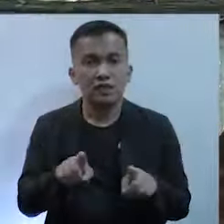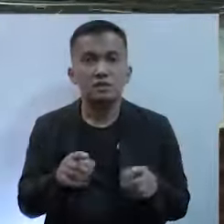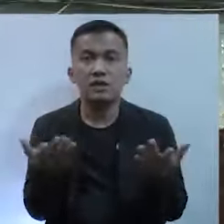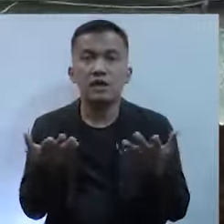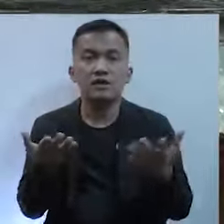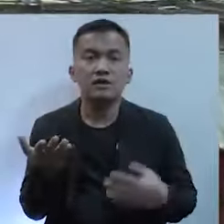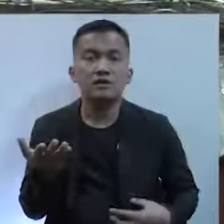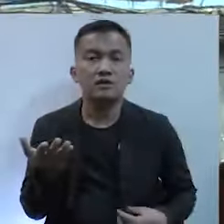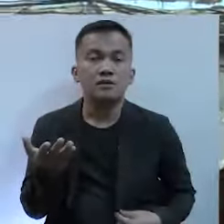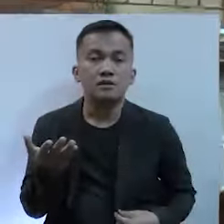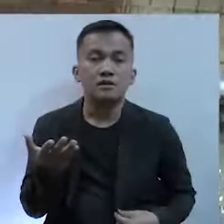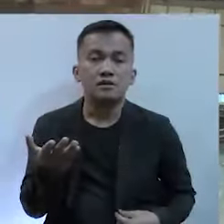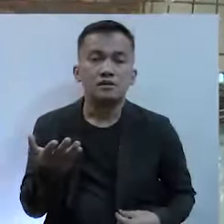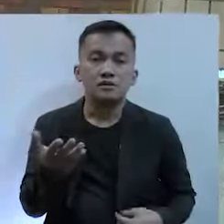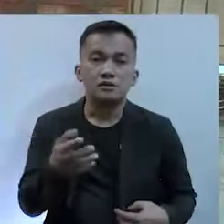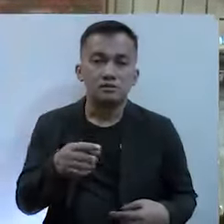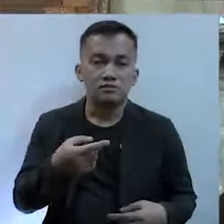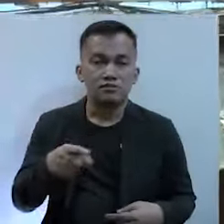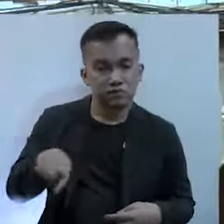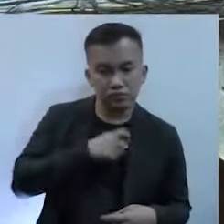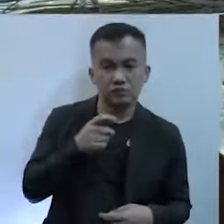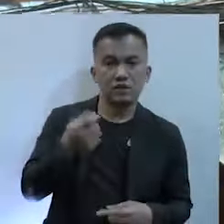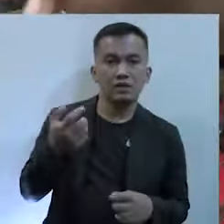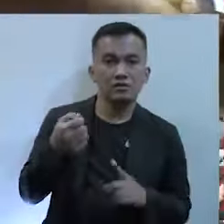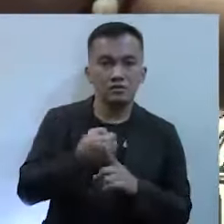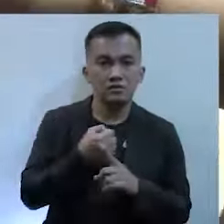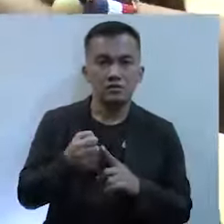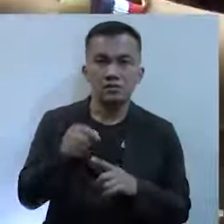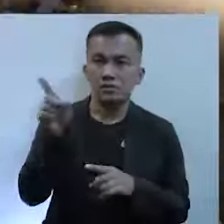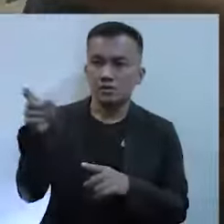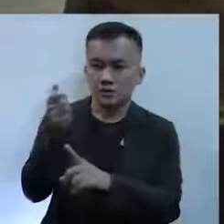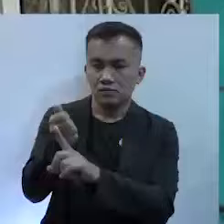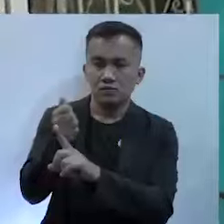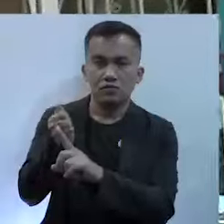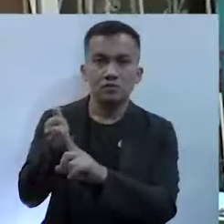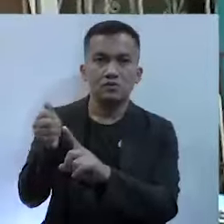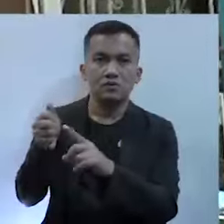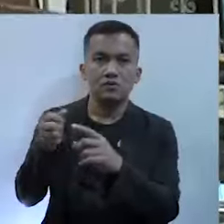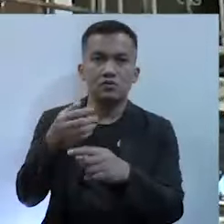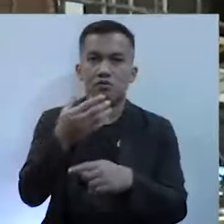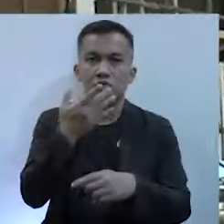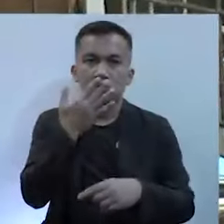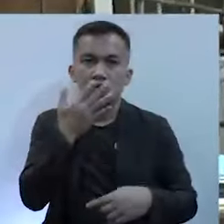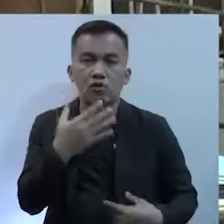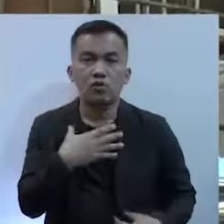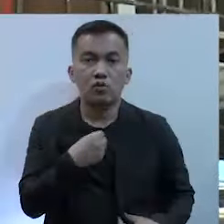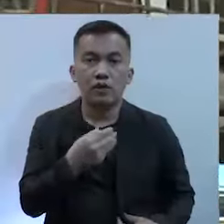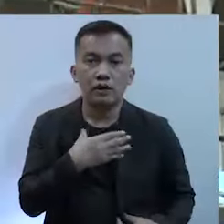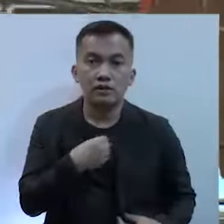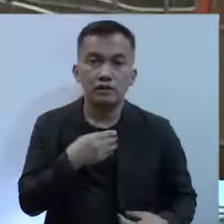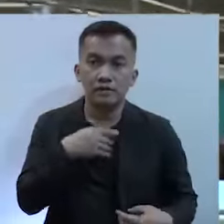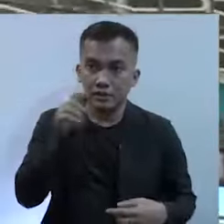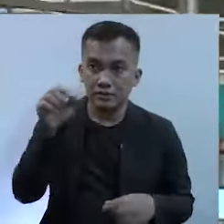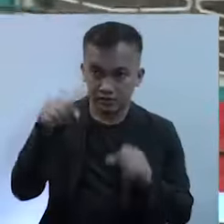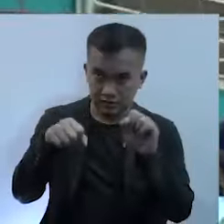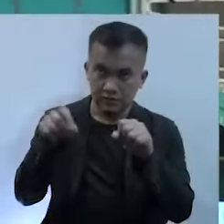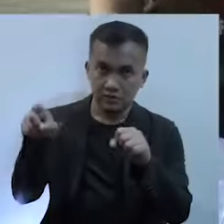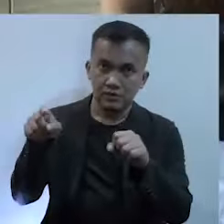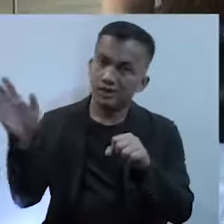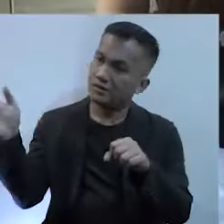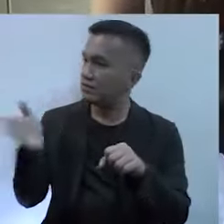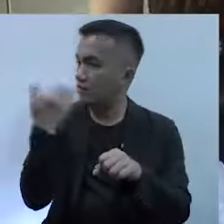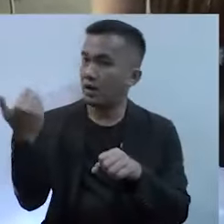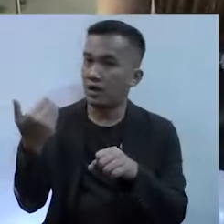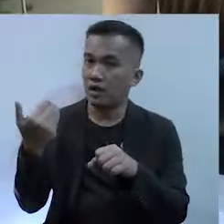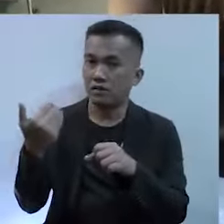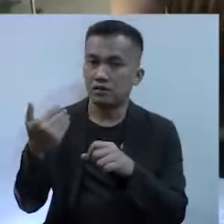Saan nangyari yung ano, incidente? Kumbaga, saan ka sinaktan? Ito po mismo. Yung kulay white, yung color opo, white. Opo, yung white na yan. Diyan